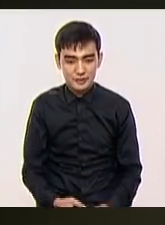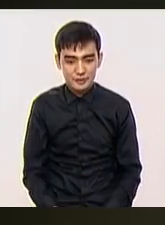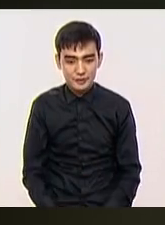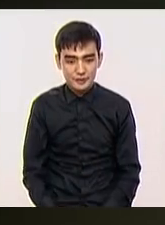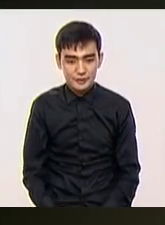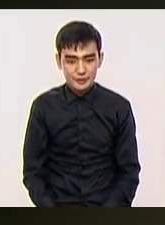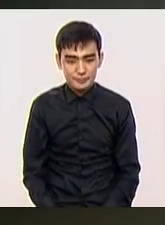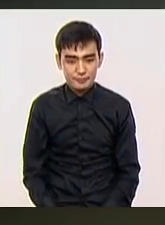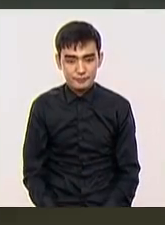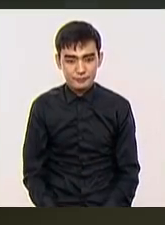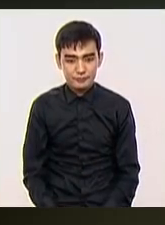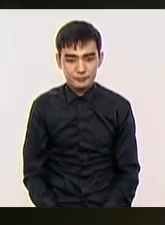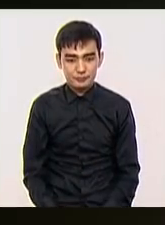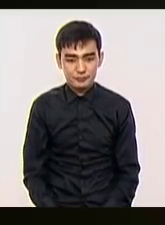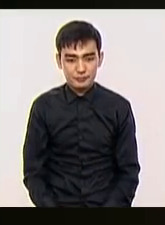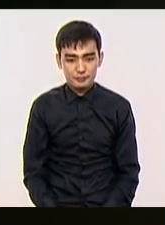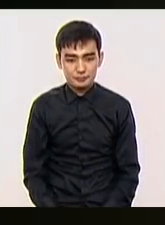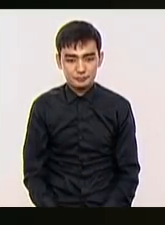Сырғасы жоқ е, сырғасы?